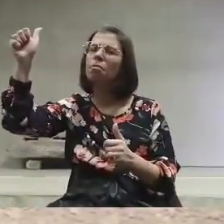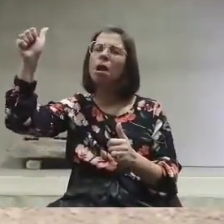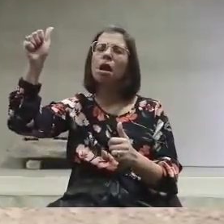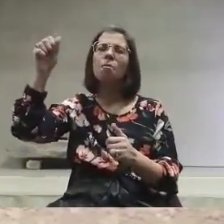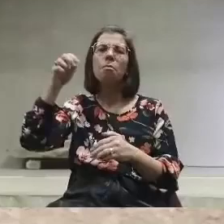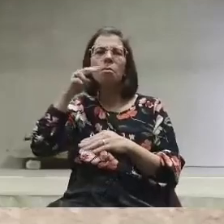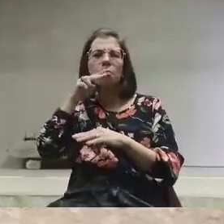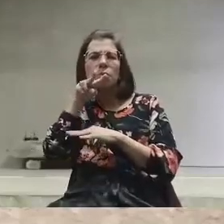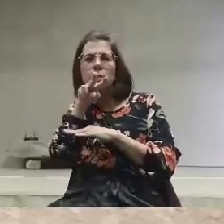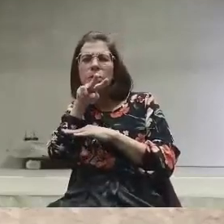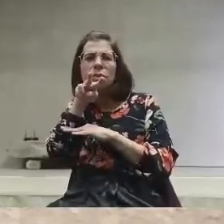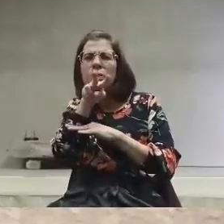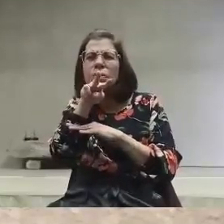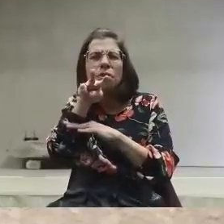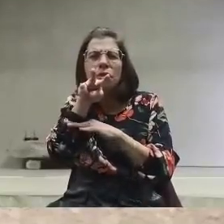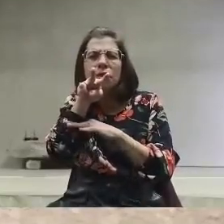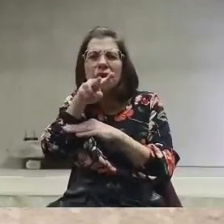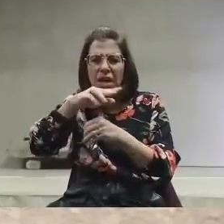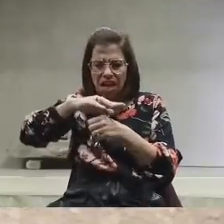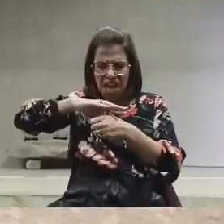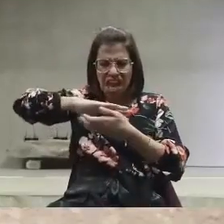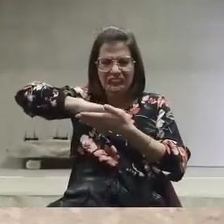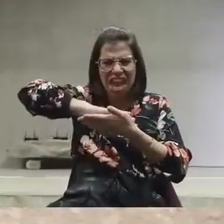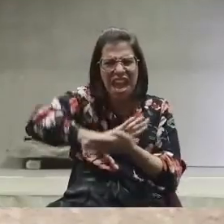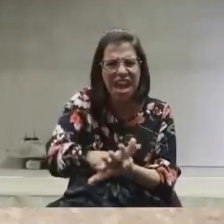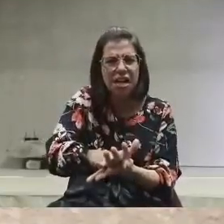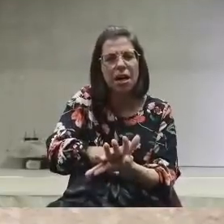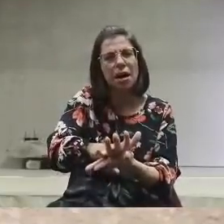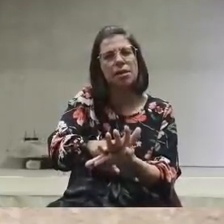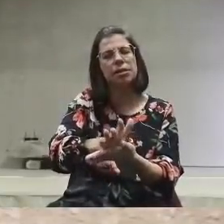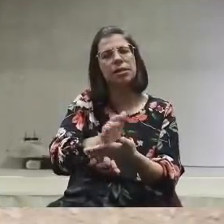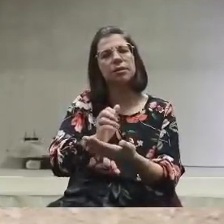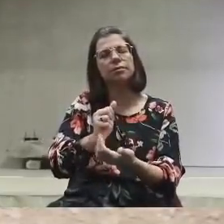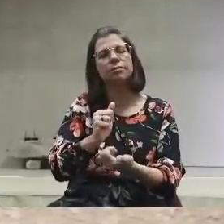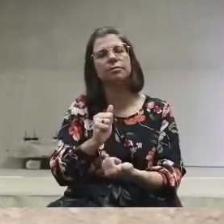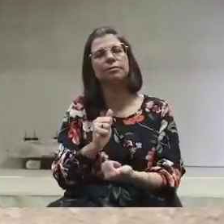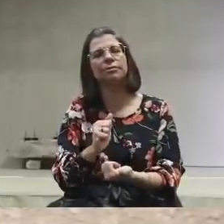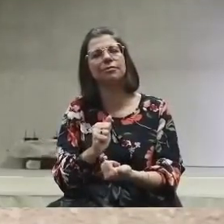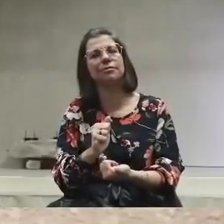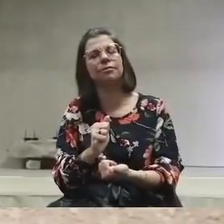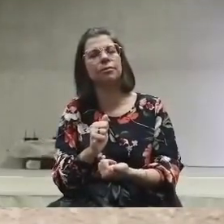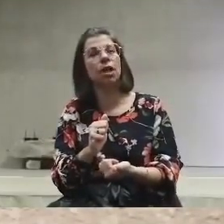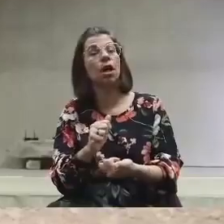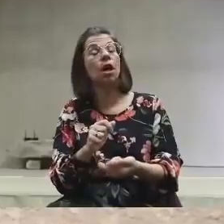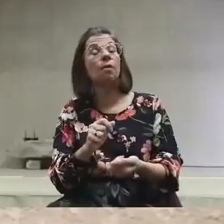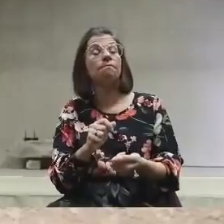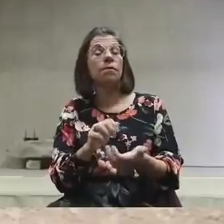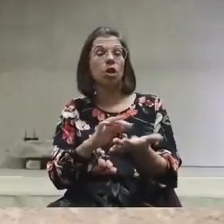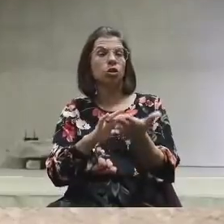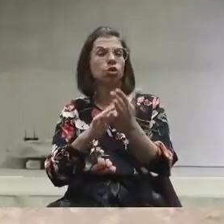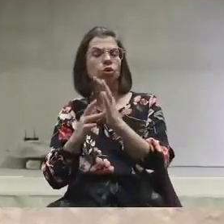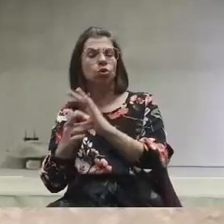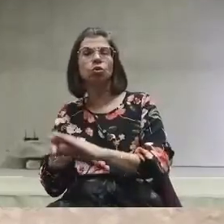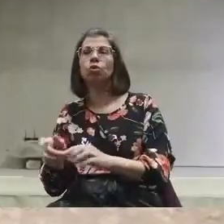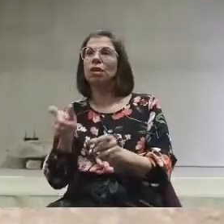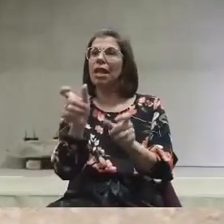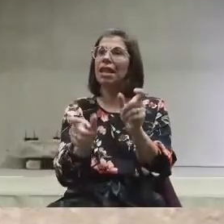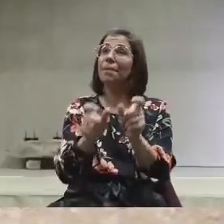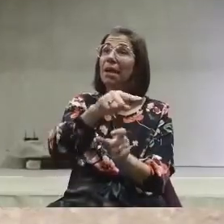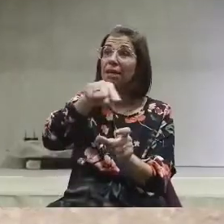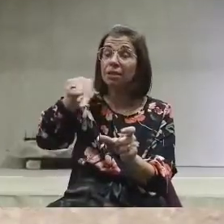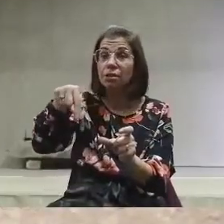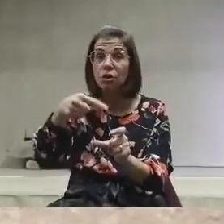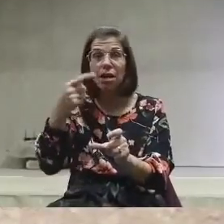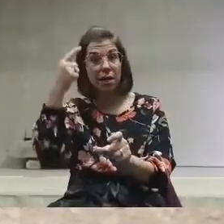a écrasé la tête du serpent. Alléluia. Et tous ceux qui croient au Seigneur Jésus, tous ceux qui l'acceptent, tous ceux qui sont